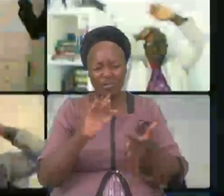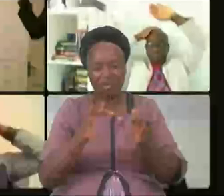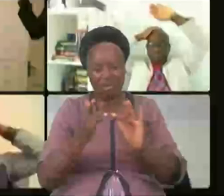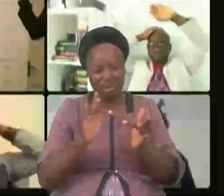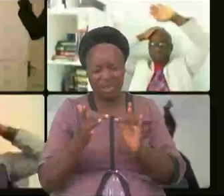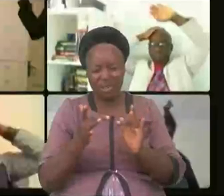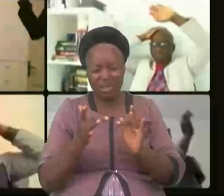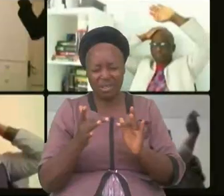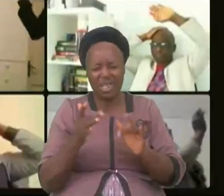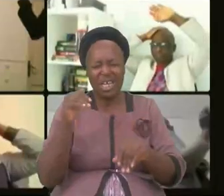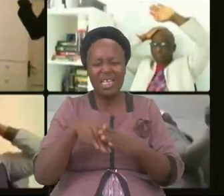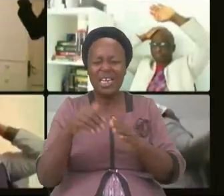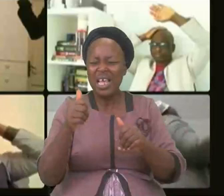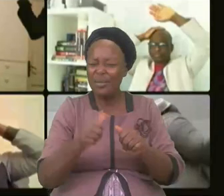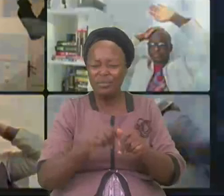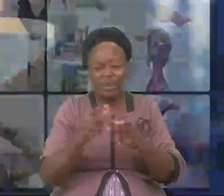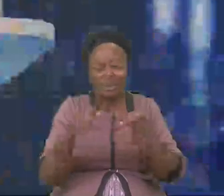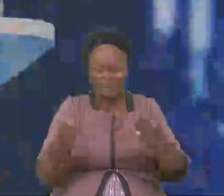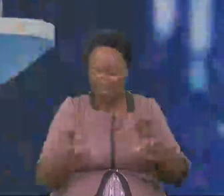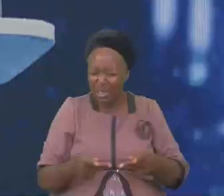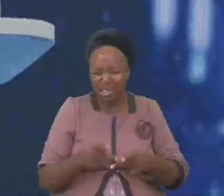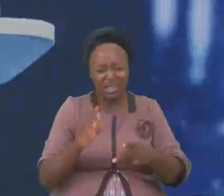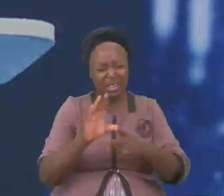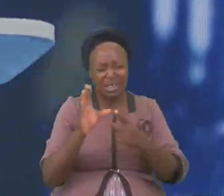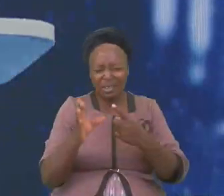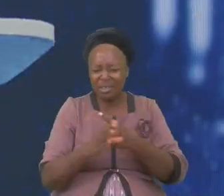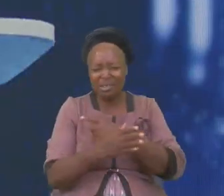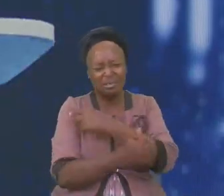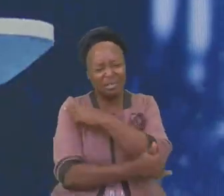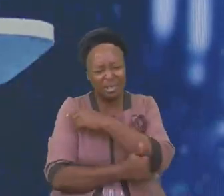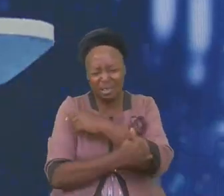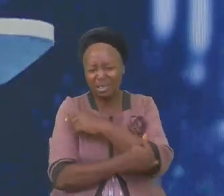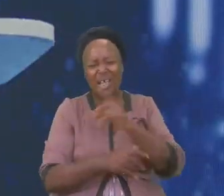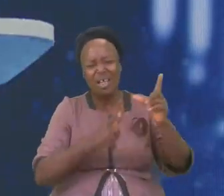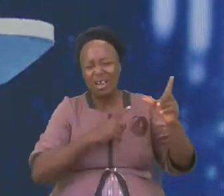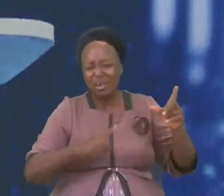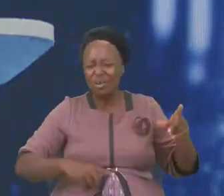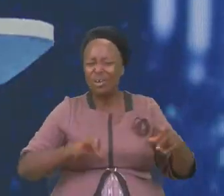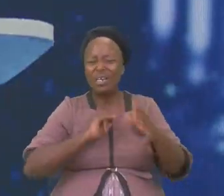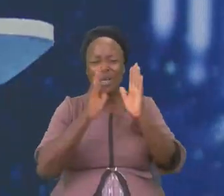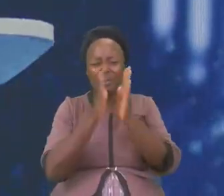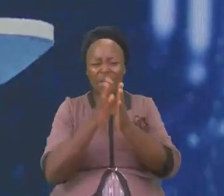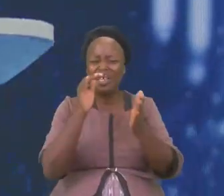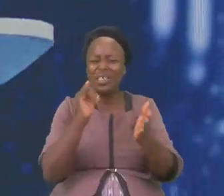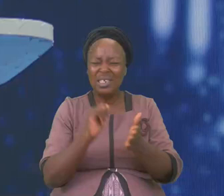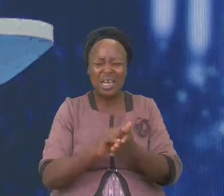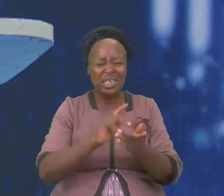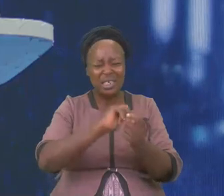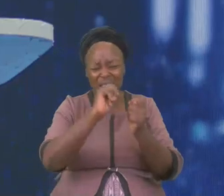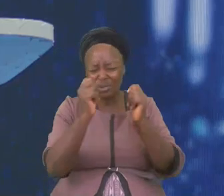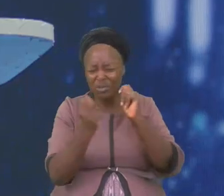ligne, dans une assemblée, dans une communauté, dans un rassemblement. Seigneur, je prie que cette